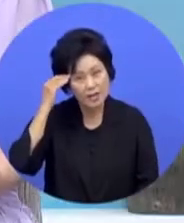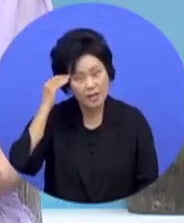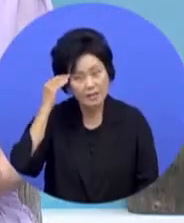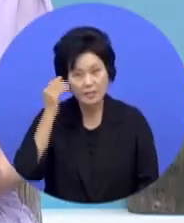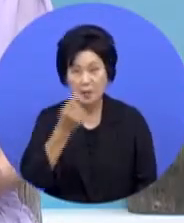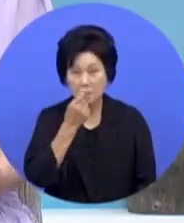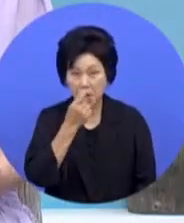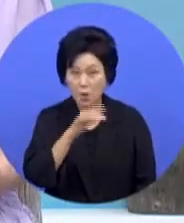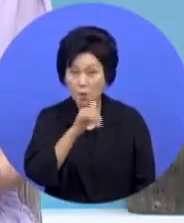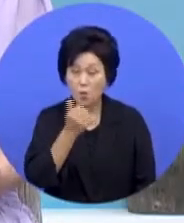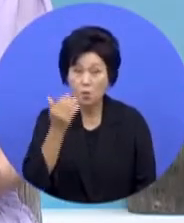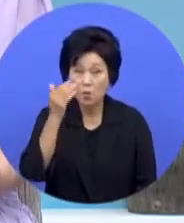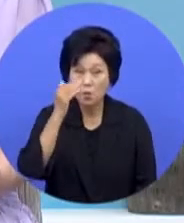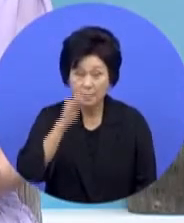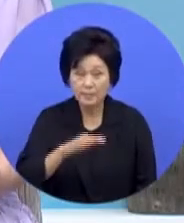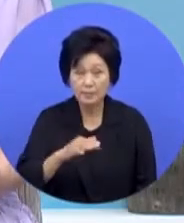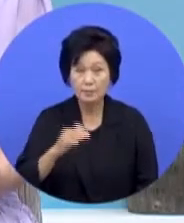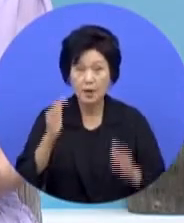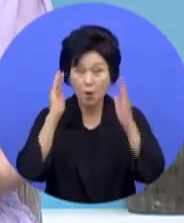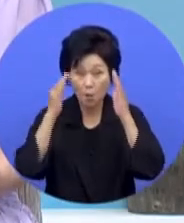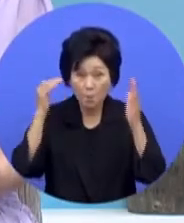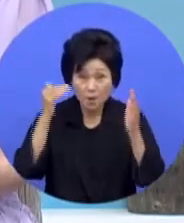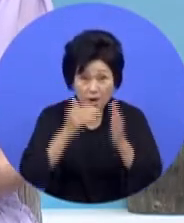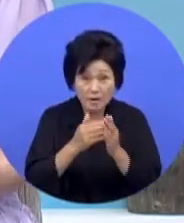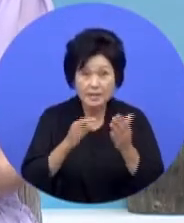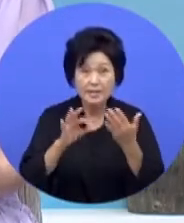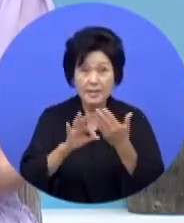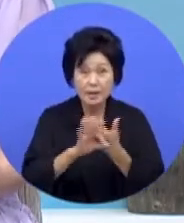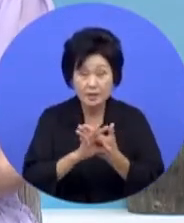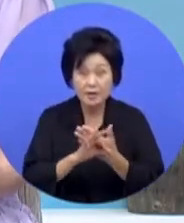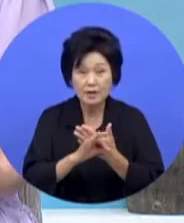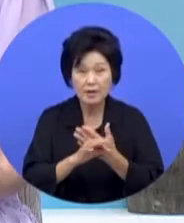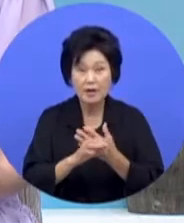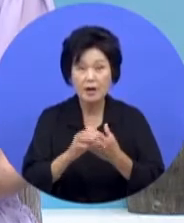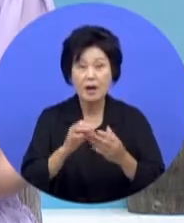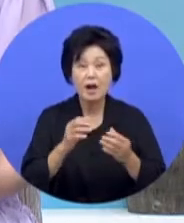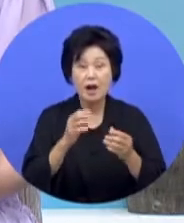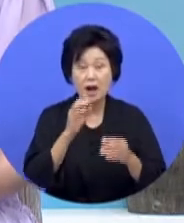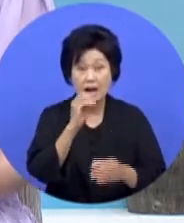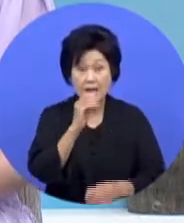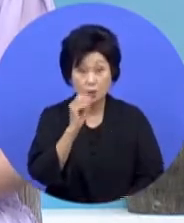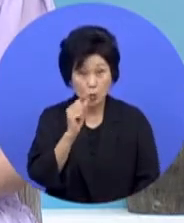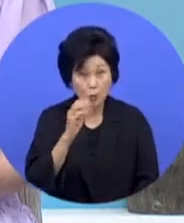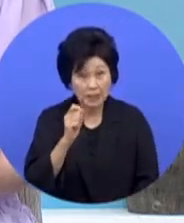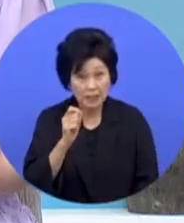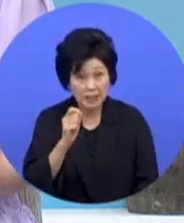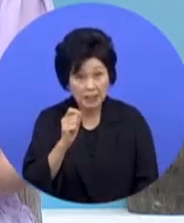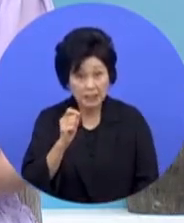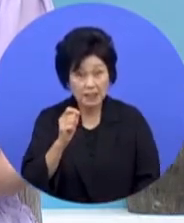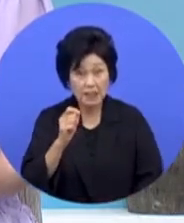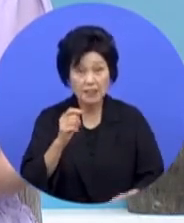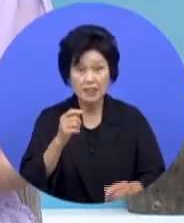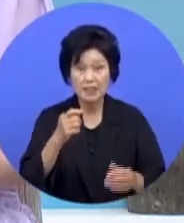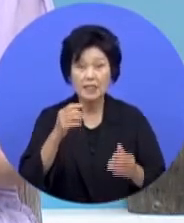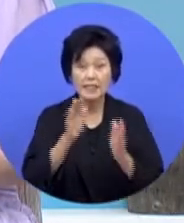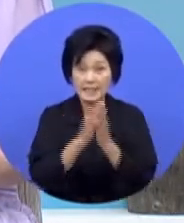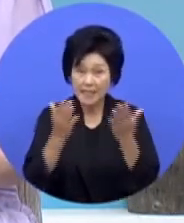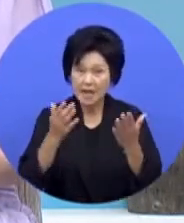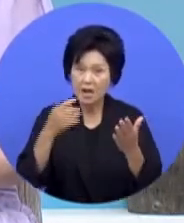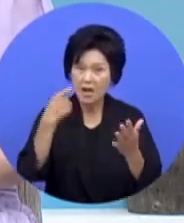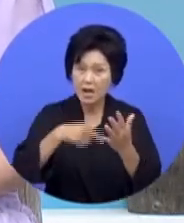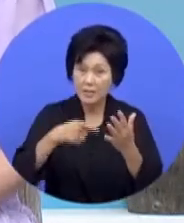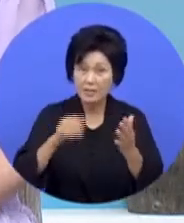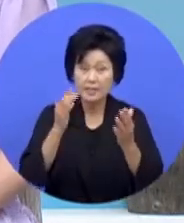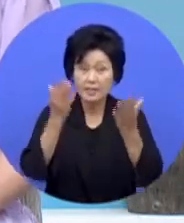미국이나 전 세계 SOT 교재를 함께하는 학교에서 학력은 똑같이 인정을 받습니까? 네, 맞습니다. 그렇게